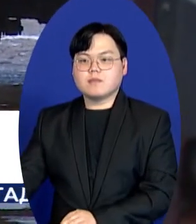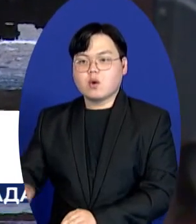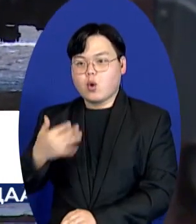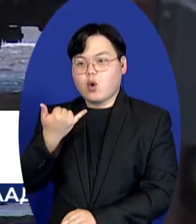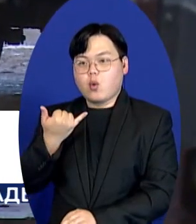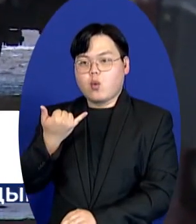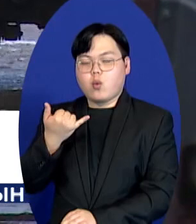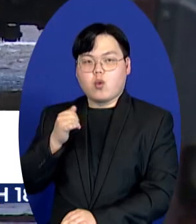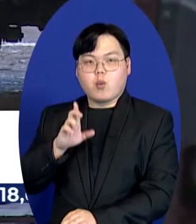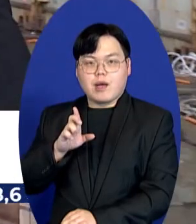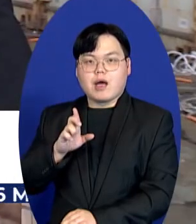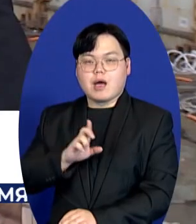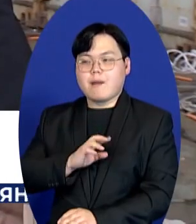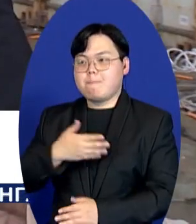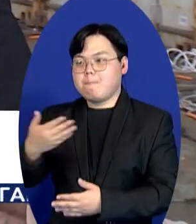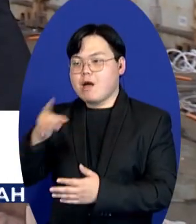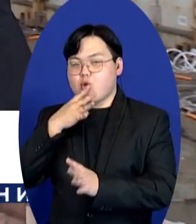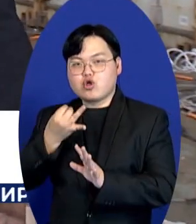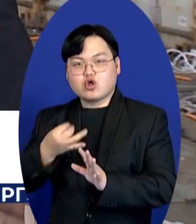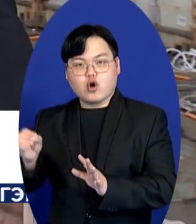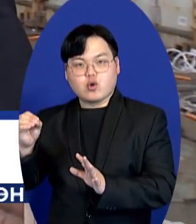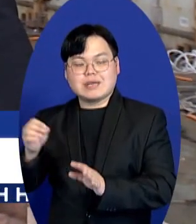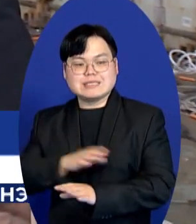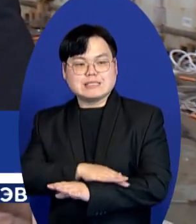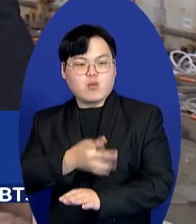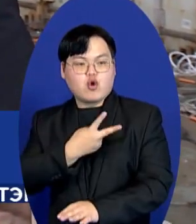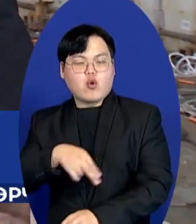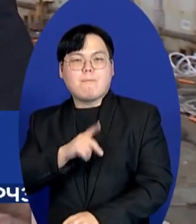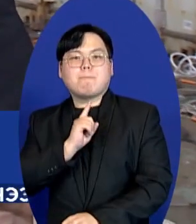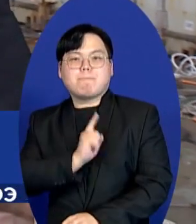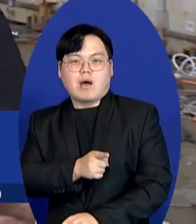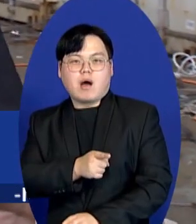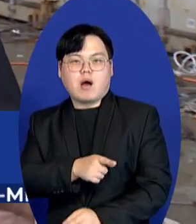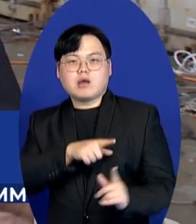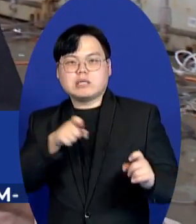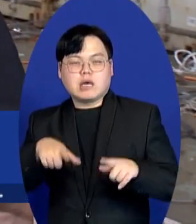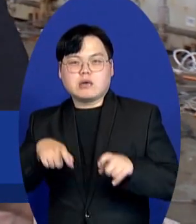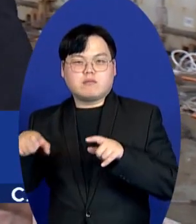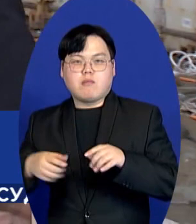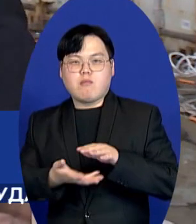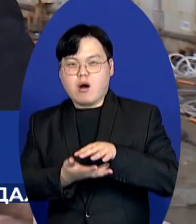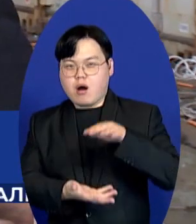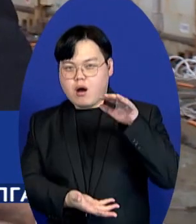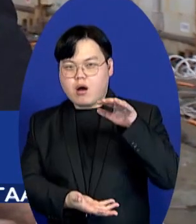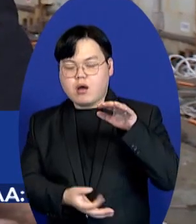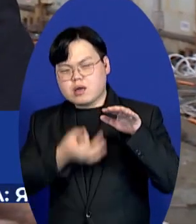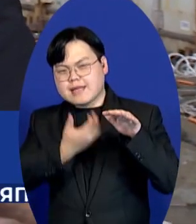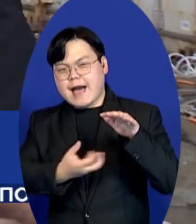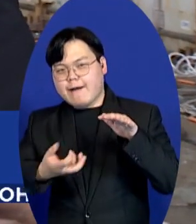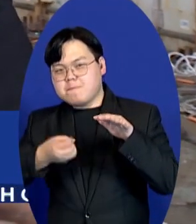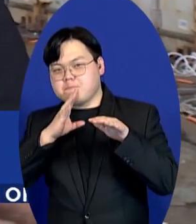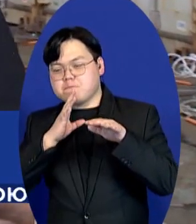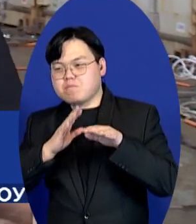Улаанбаатар руу орохоор 700 чингэлэг. Замын үр дээр ингээд 1000 гаруй чингэлэг байж. А эднийг одоо хурдан шуурхаад татаад оруулъя гэхээр